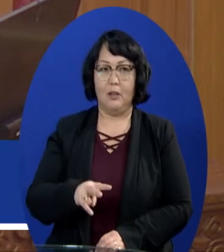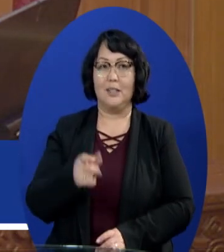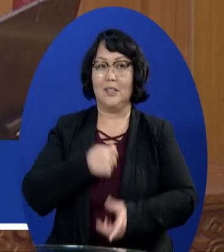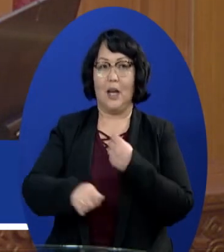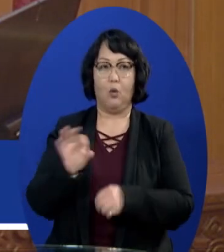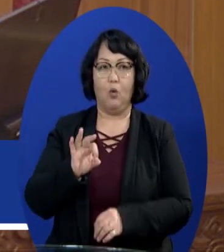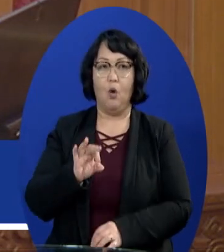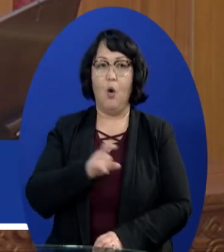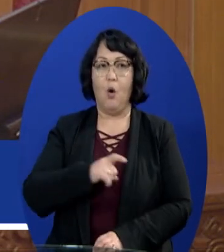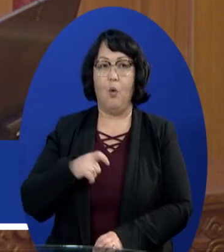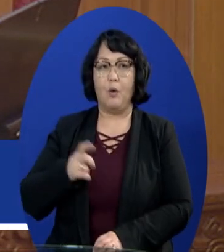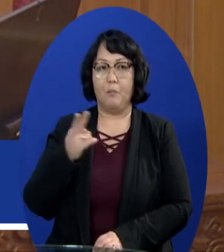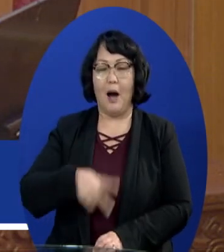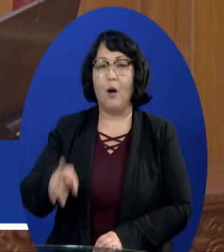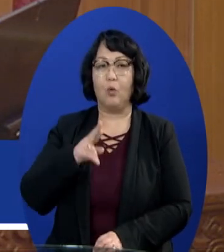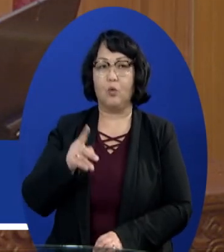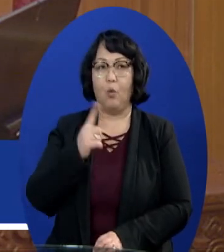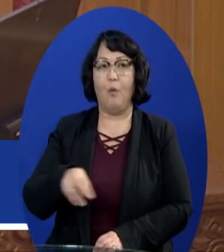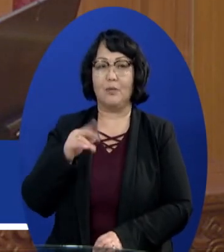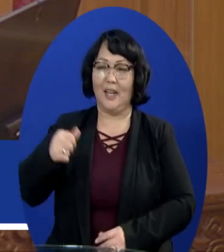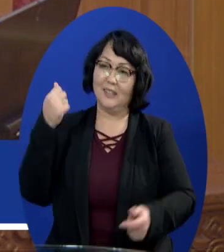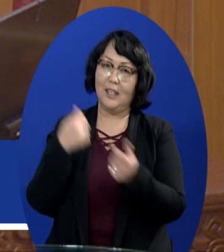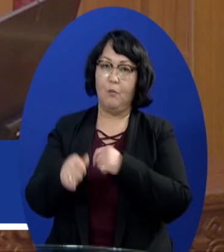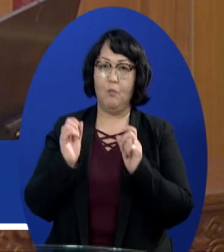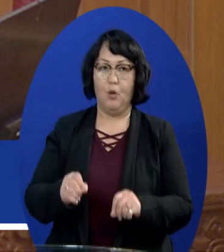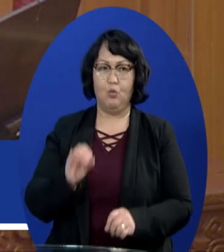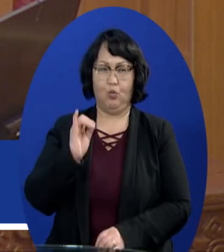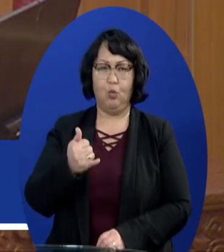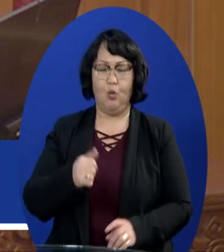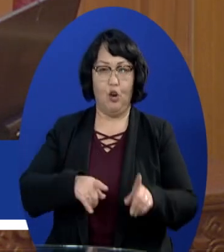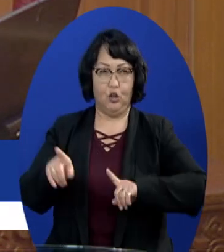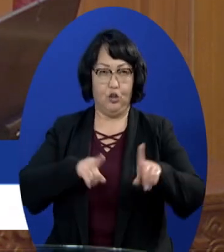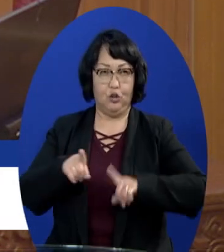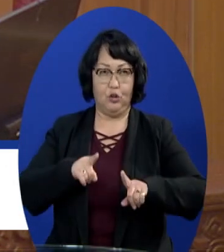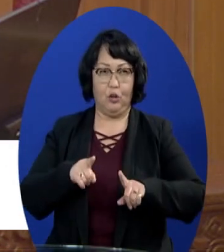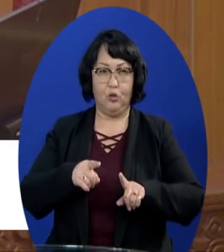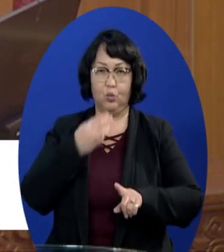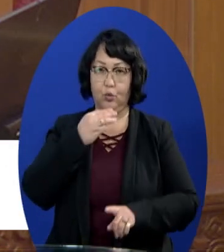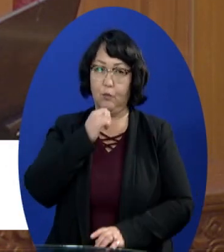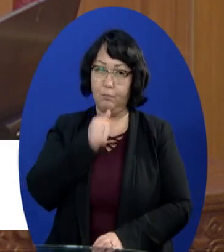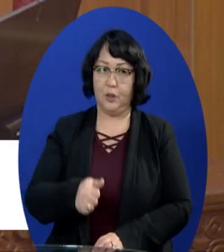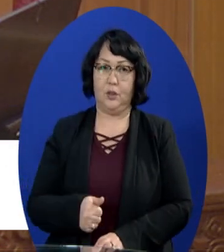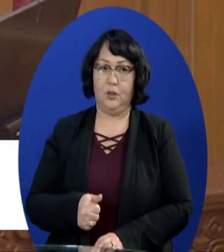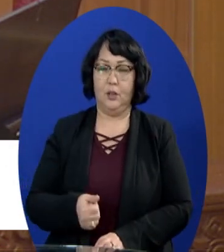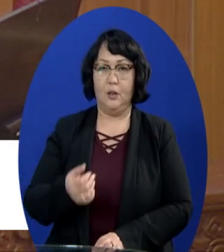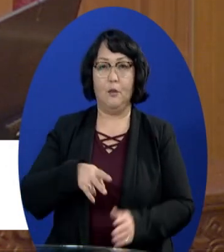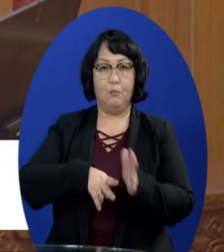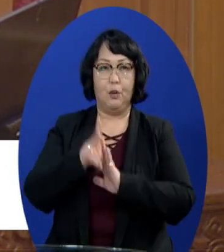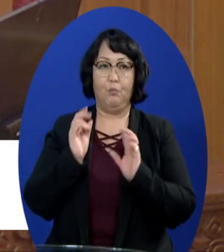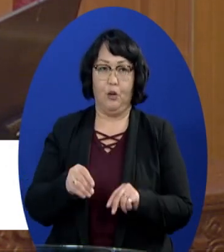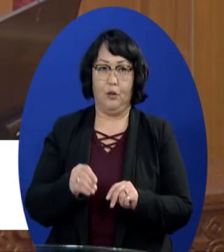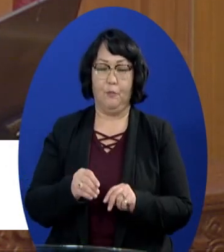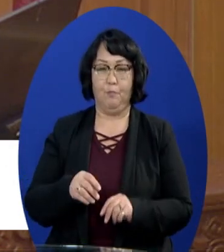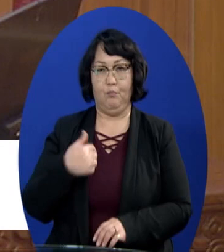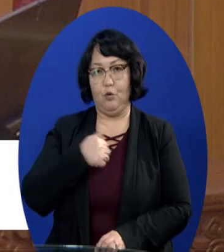хувийн банкуд бол хувьцаагаа зар гэд байгаа юм шиг л байна л да. Тэгэхээр эн чи өрсөлдөөнд илэрхий юм шудраг ус байдлыг бий болгоно. Тэгээ